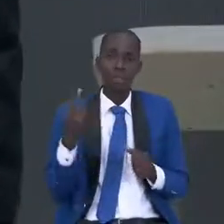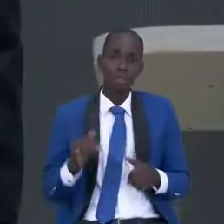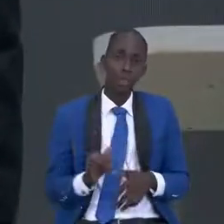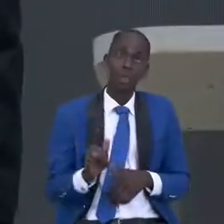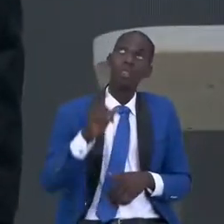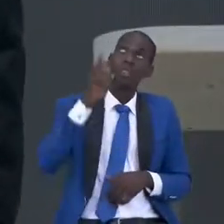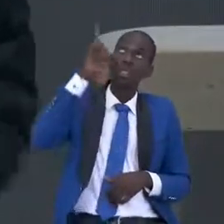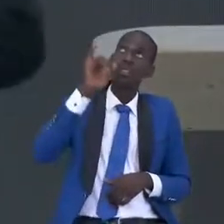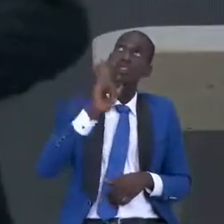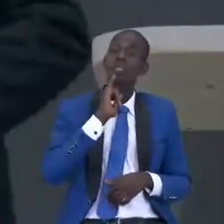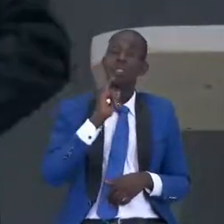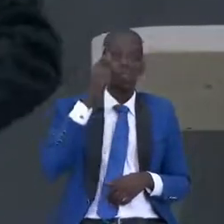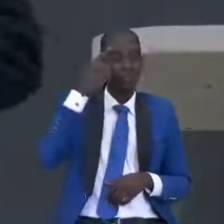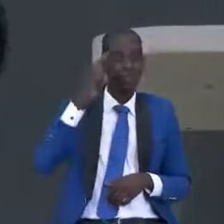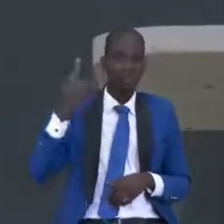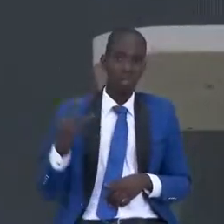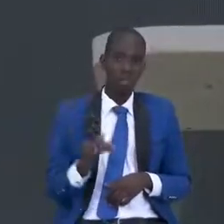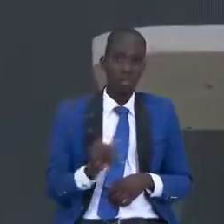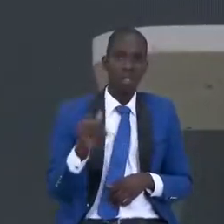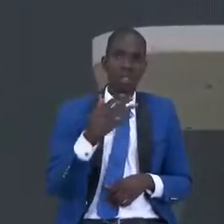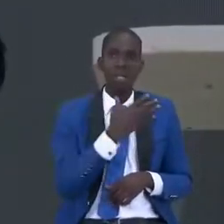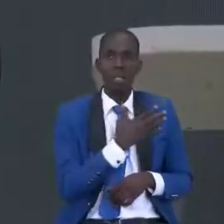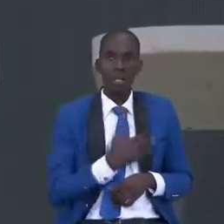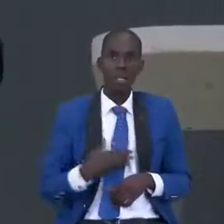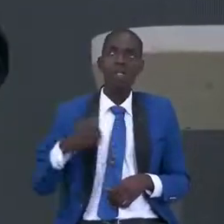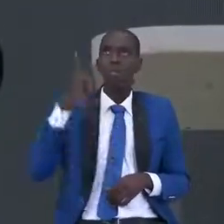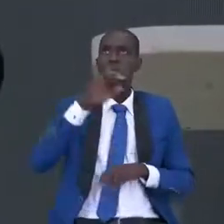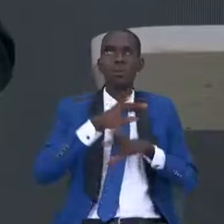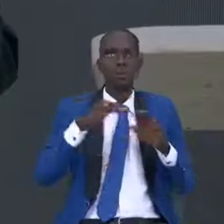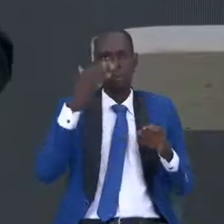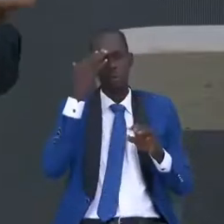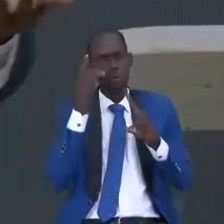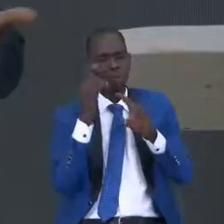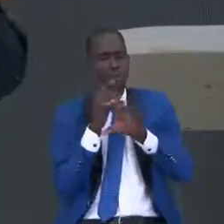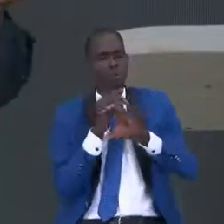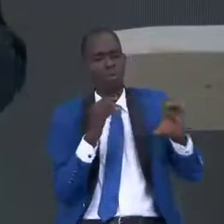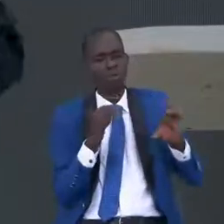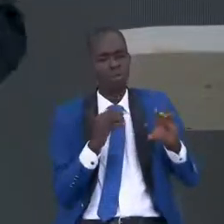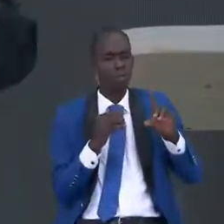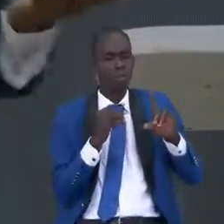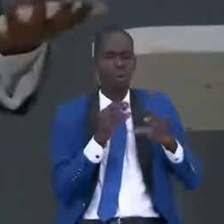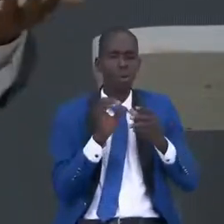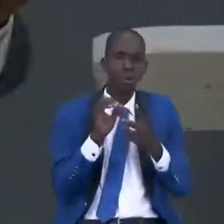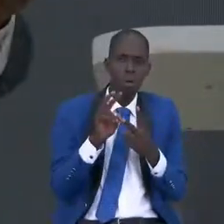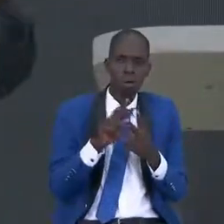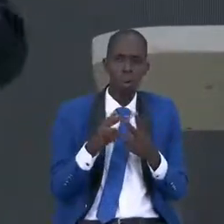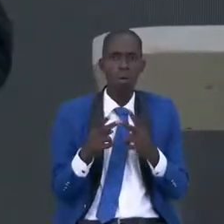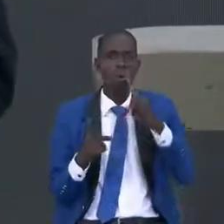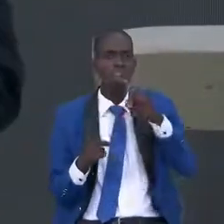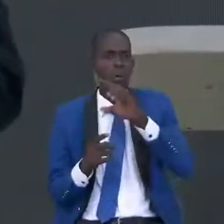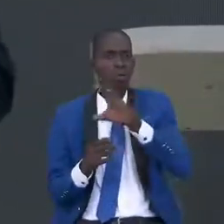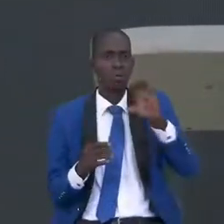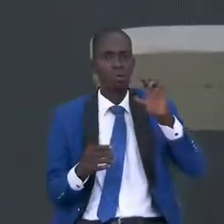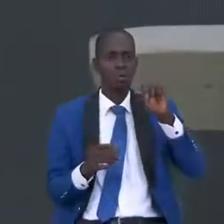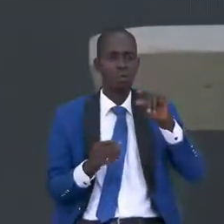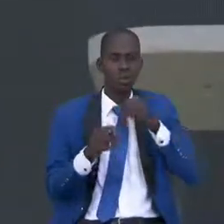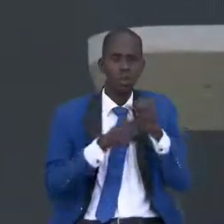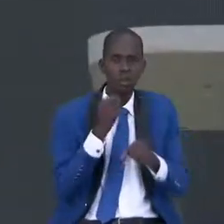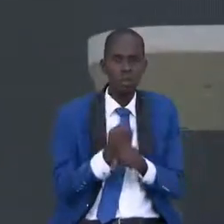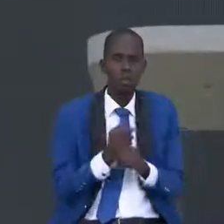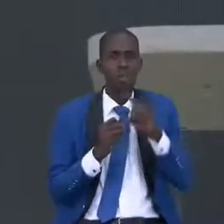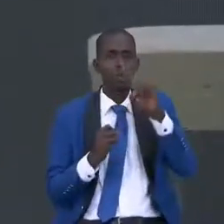de l'éternité. Et il ne connaît pas 100 ans, il ne connaît pas 120 ans, il ne connaît pas 130 ans.